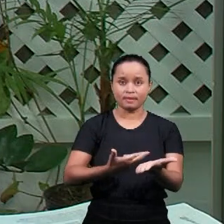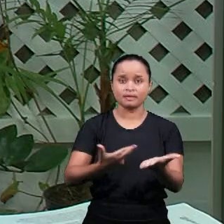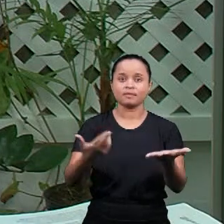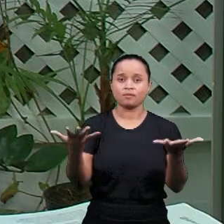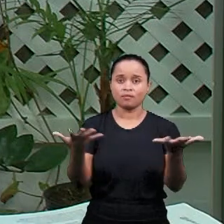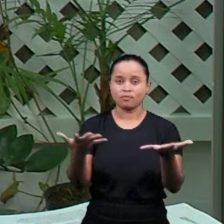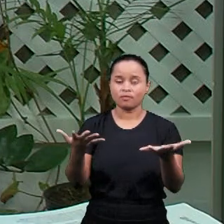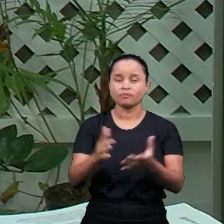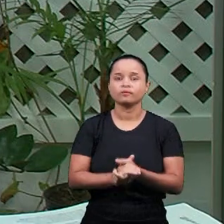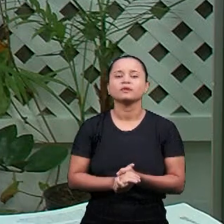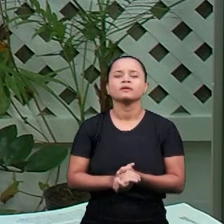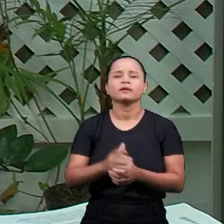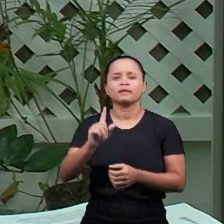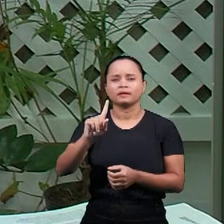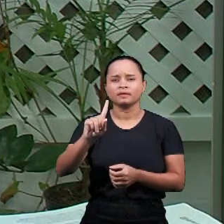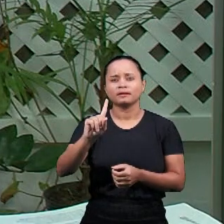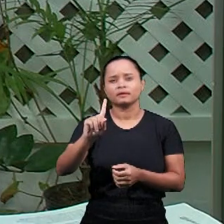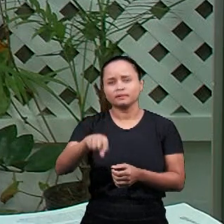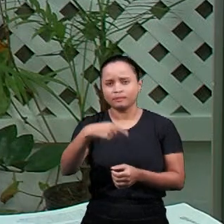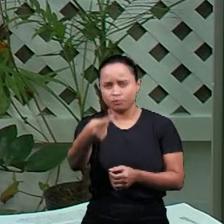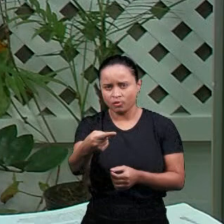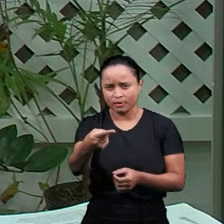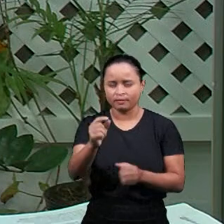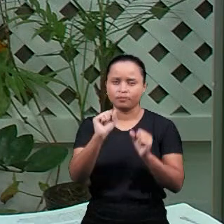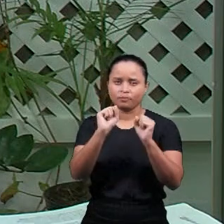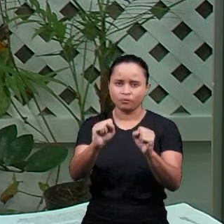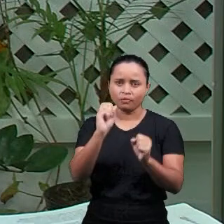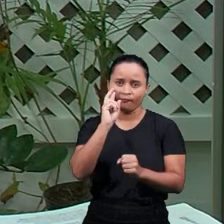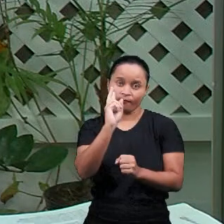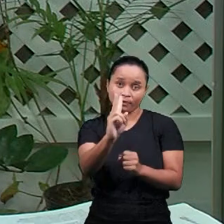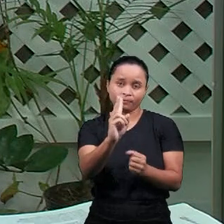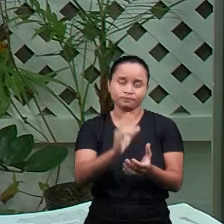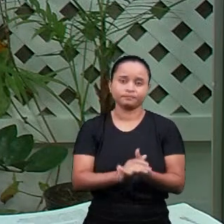magazine, vous pouvez accéder après,